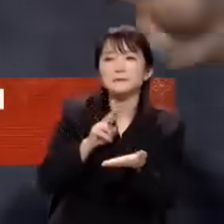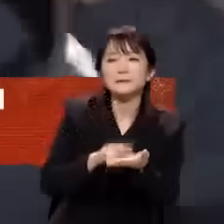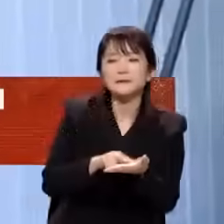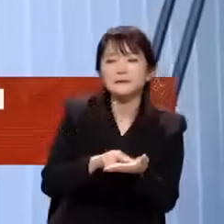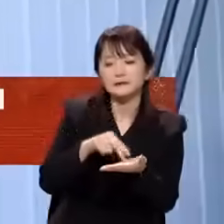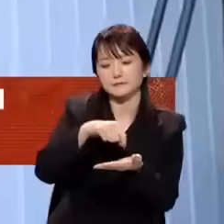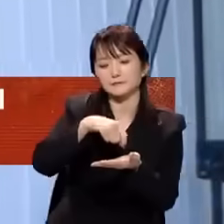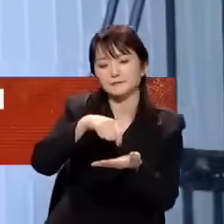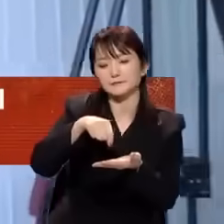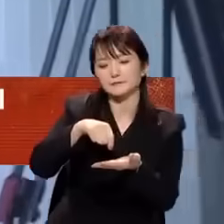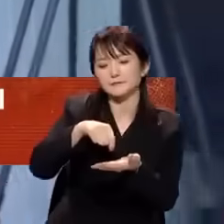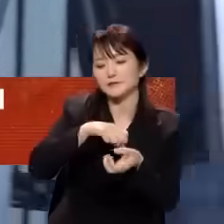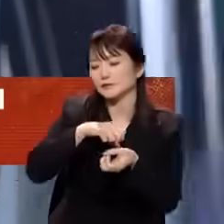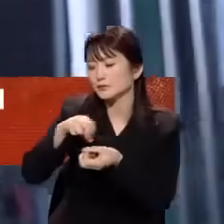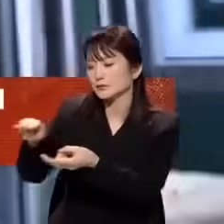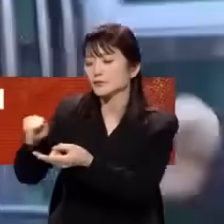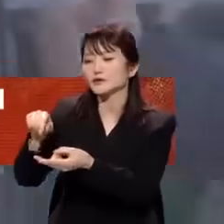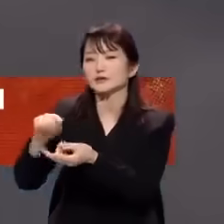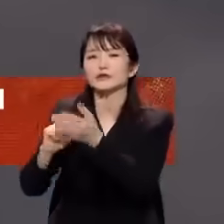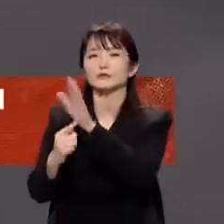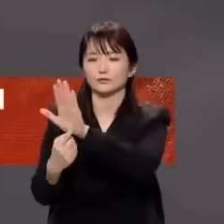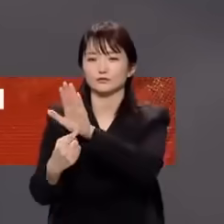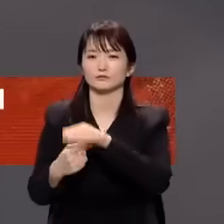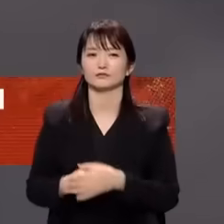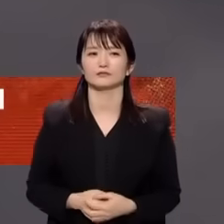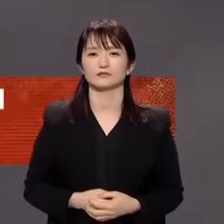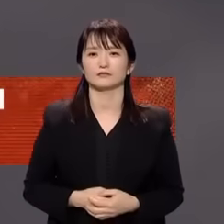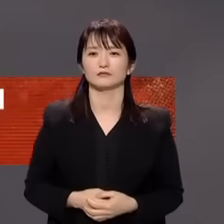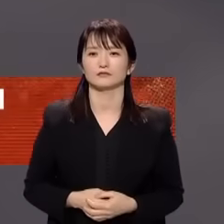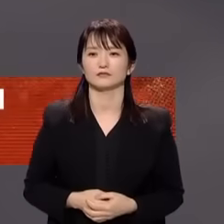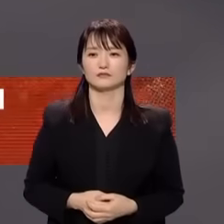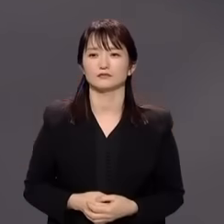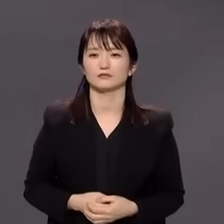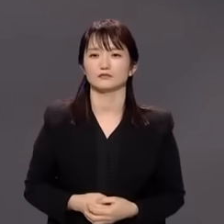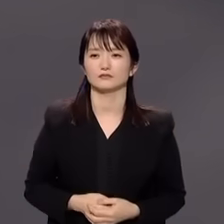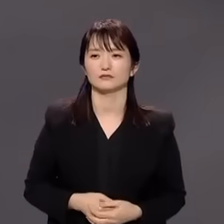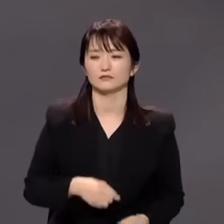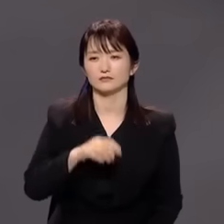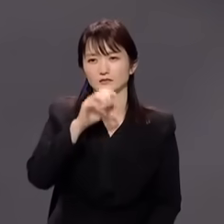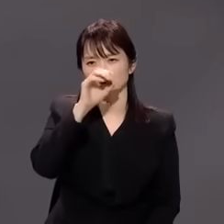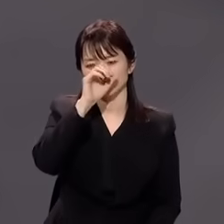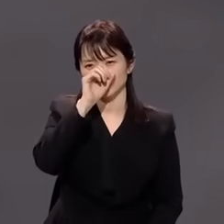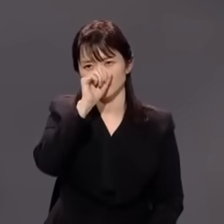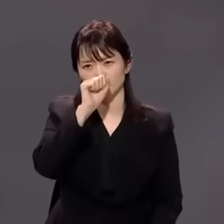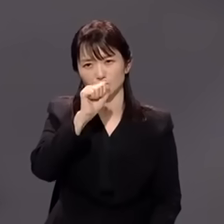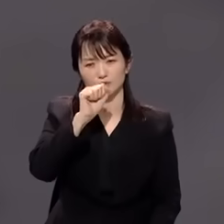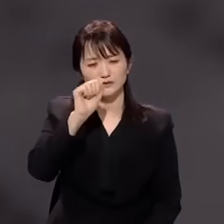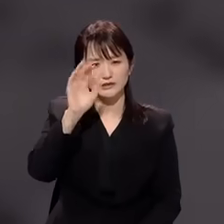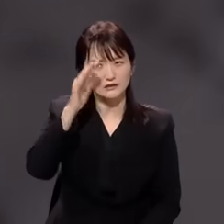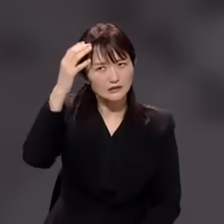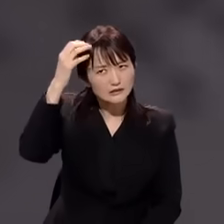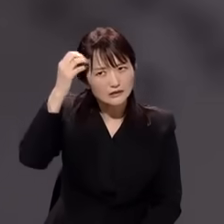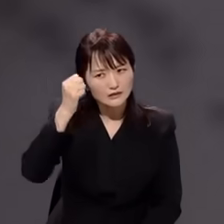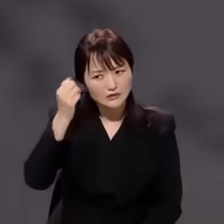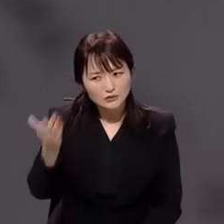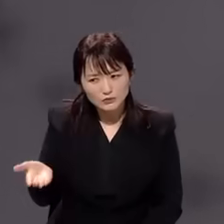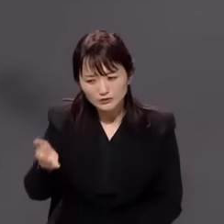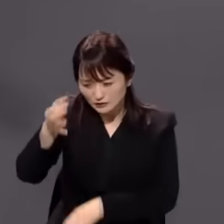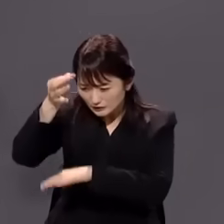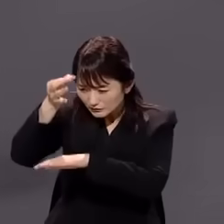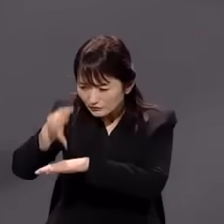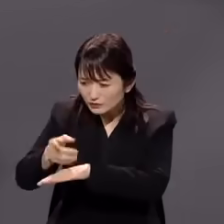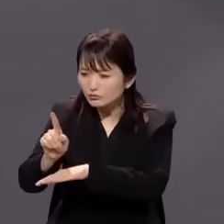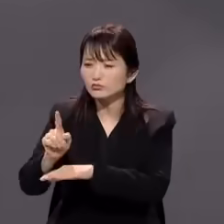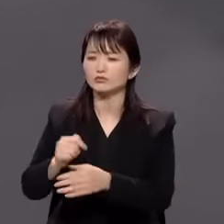지금 쓴게 공개가 됐는데요 뭐라고 썼냐면 안 좋은 기억을 갖기 해서 죄송하다고 했습니다 이게 안 좋은 기억